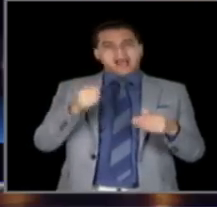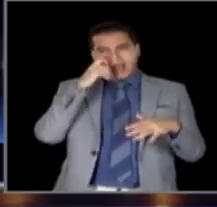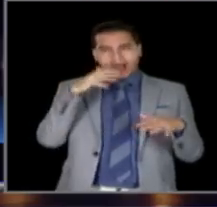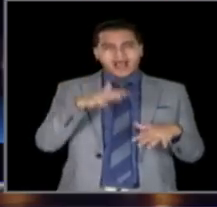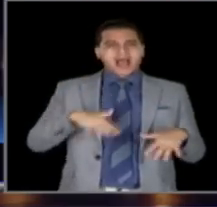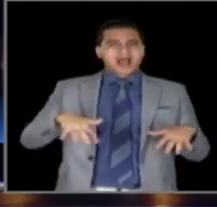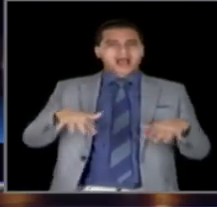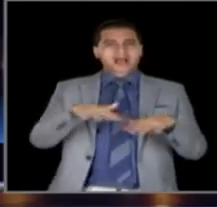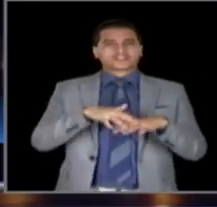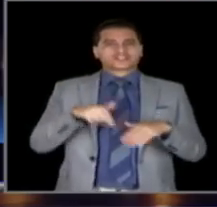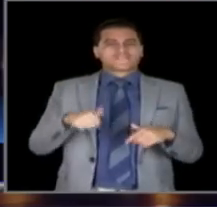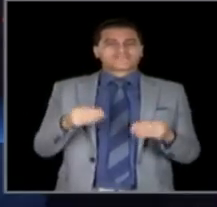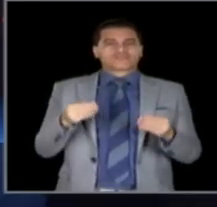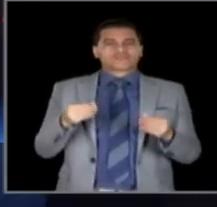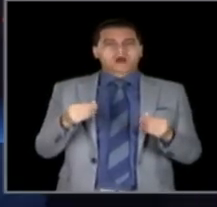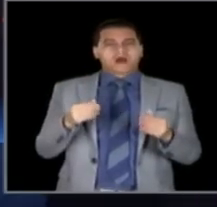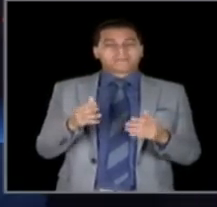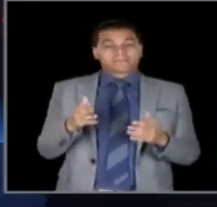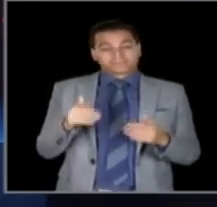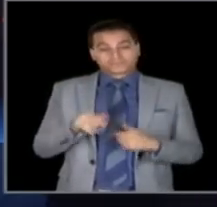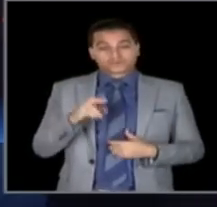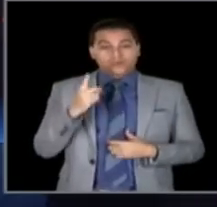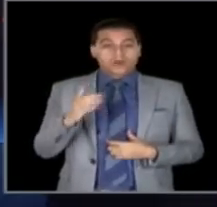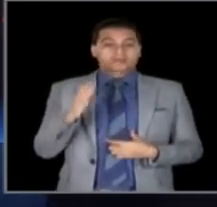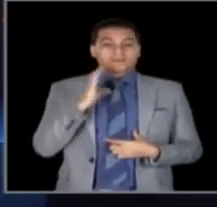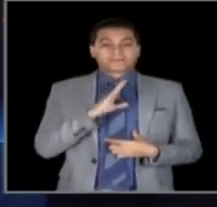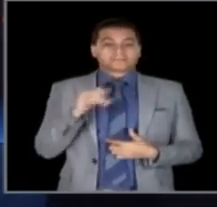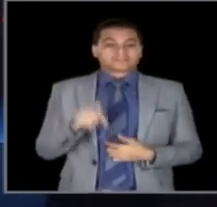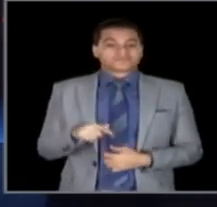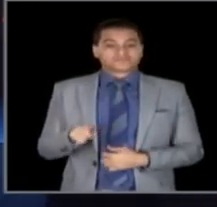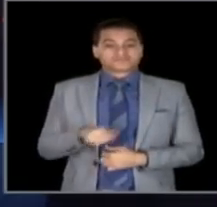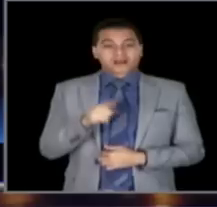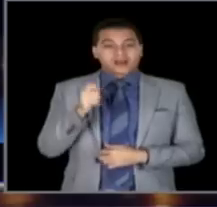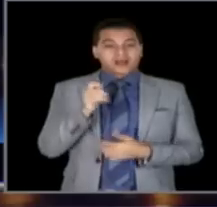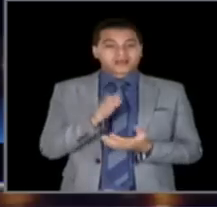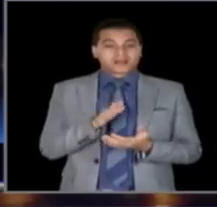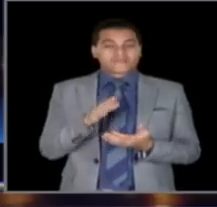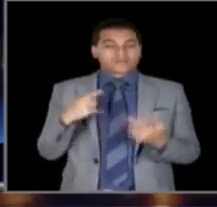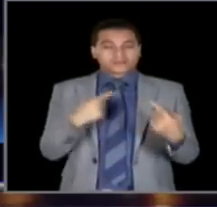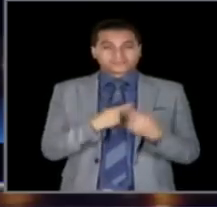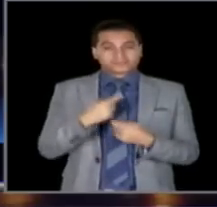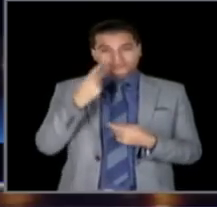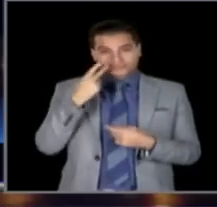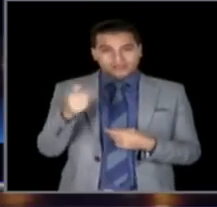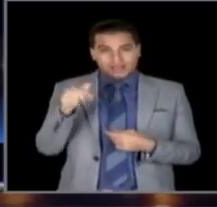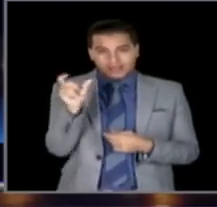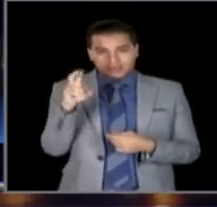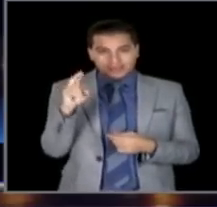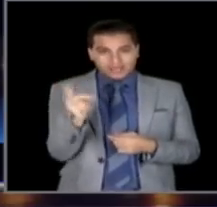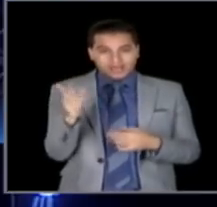تفضلوا، مفيش غير سؤال واحد بس اللي جاوب سؤال الرياضة. انتر